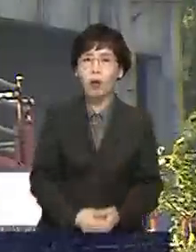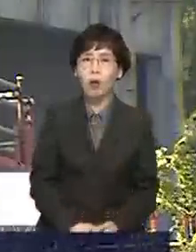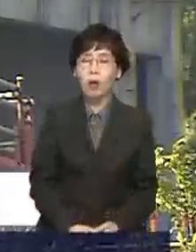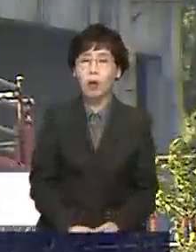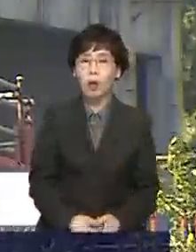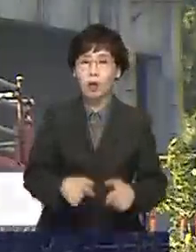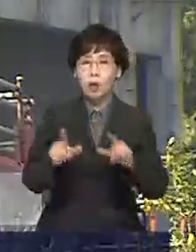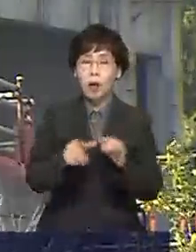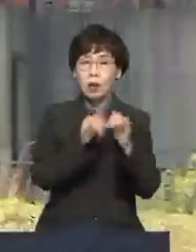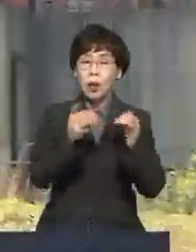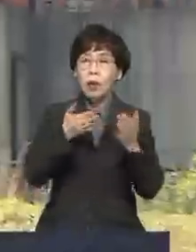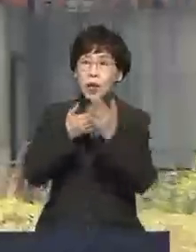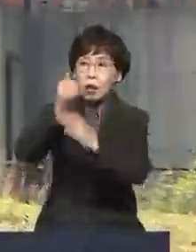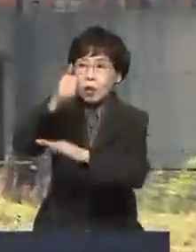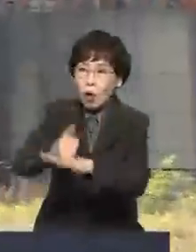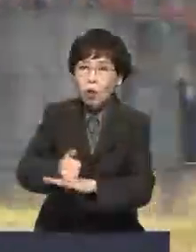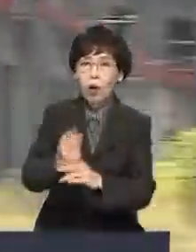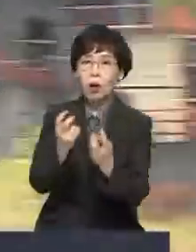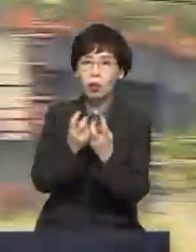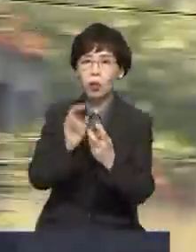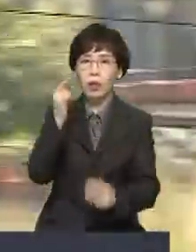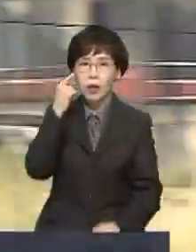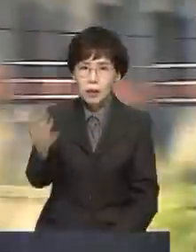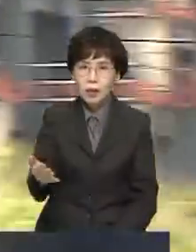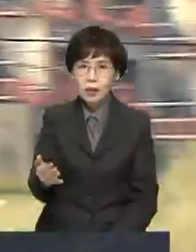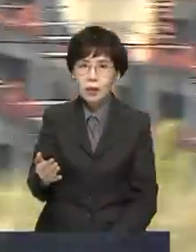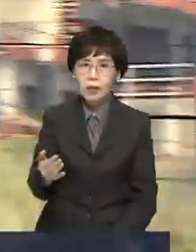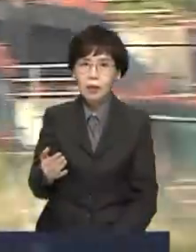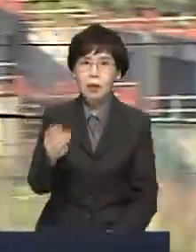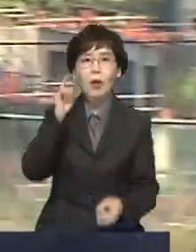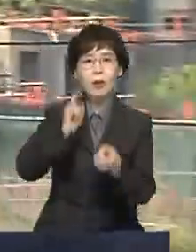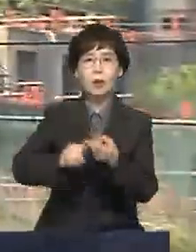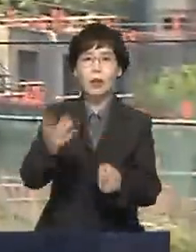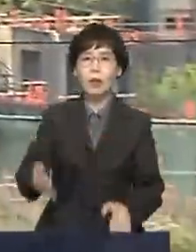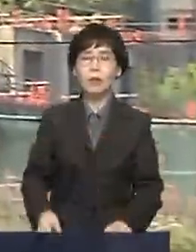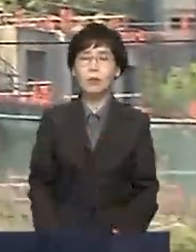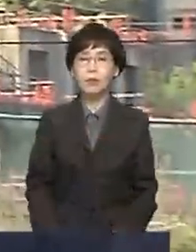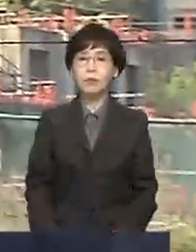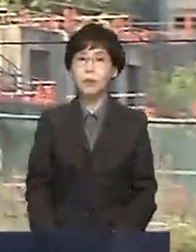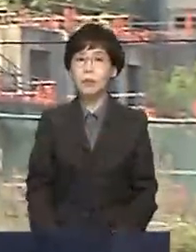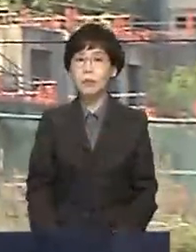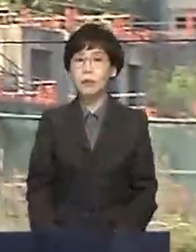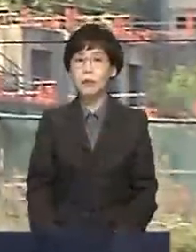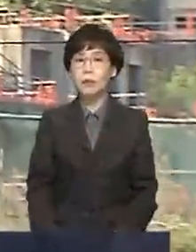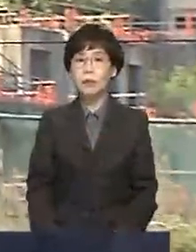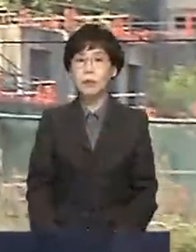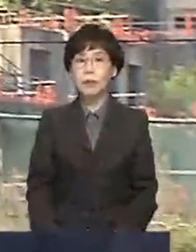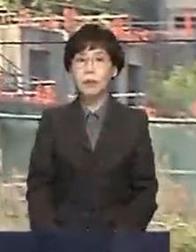주민의 제안이 어떤 결과로 이어질지 주목됩니다. SBS 서상규입니다.